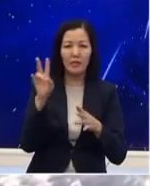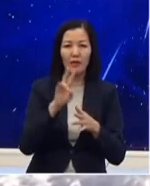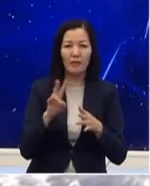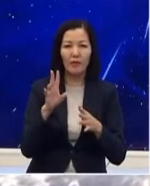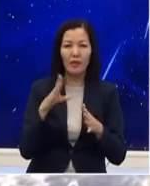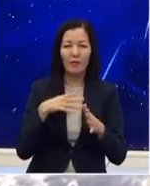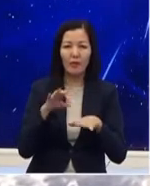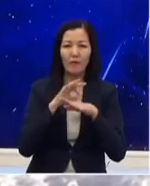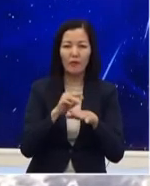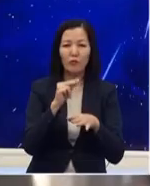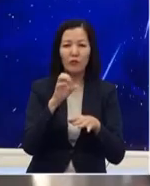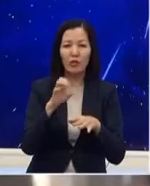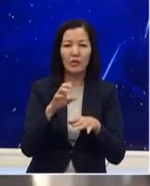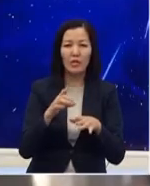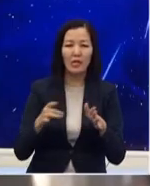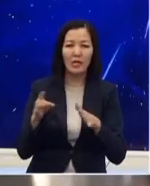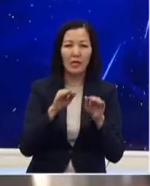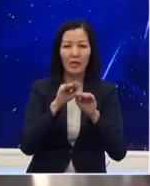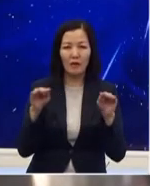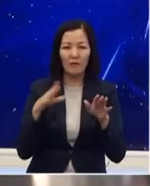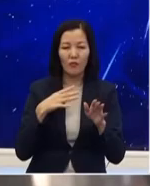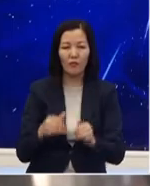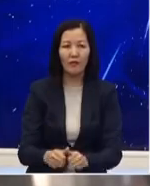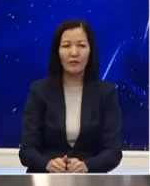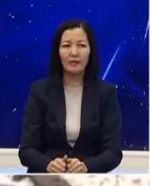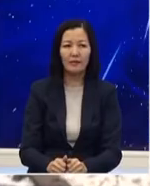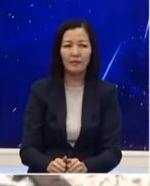был введен режим ЧС регионального уровня.